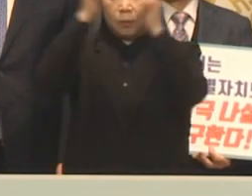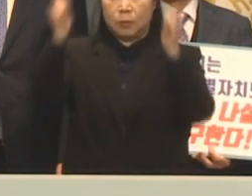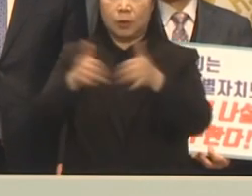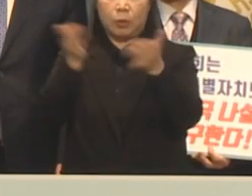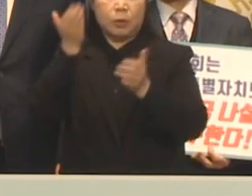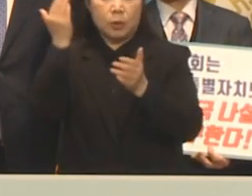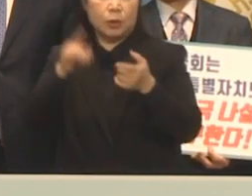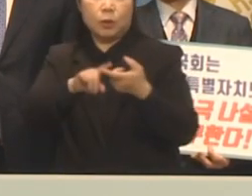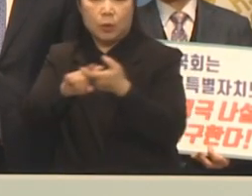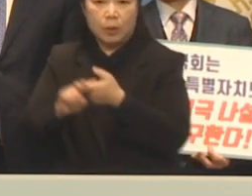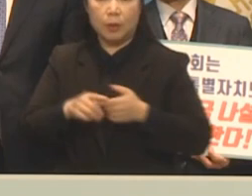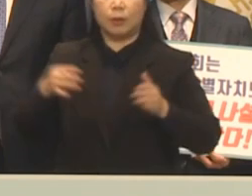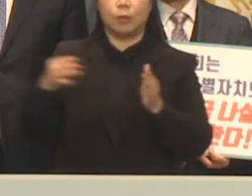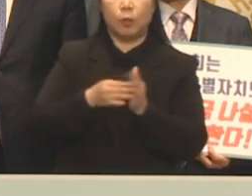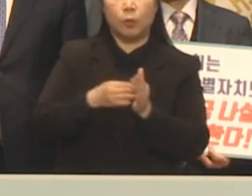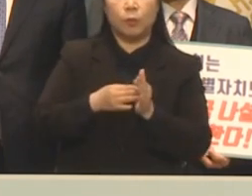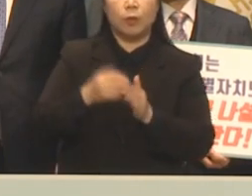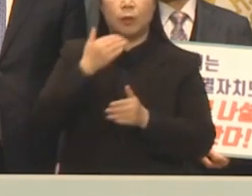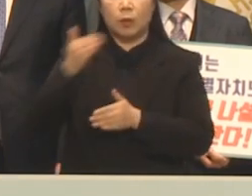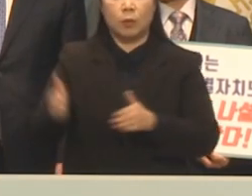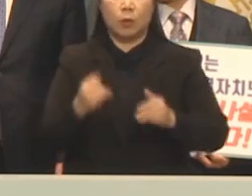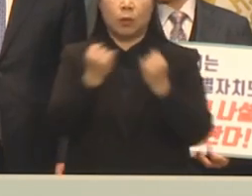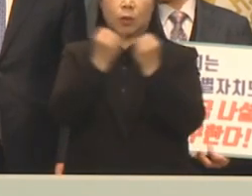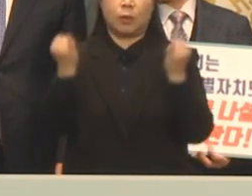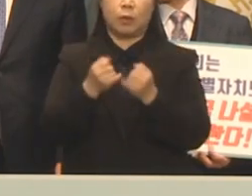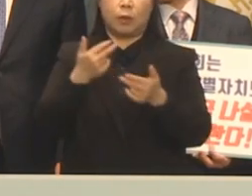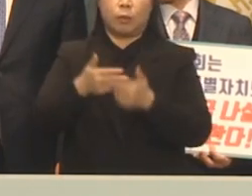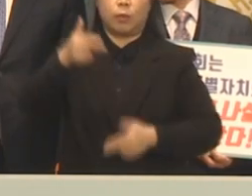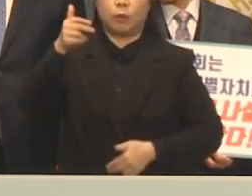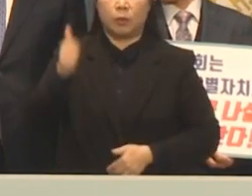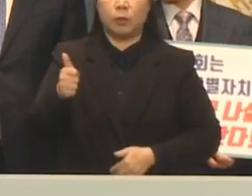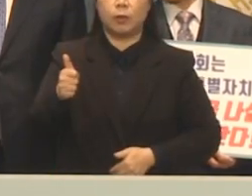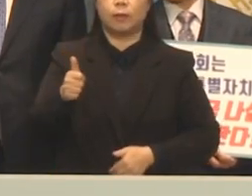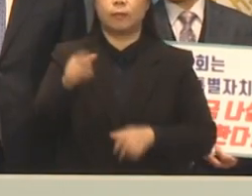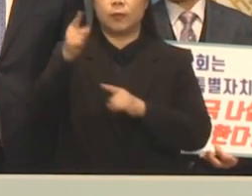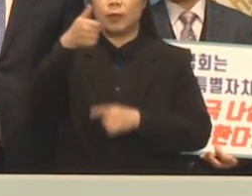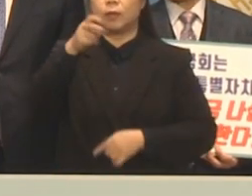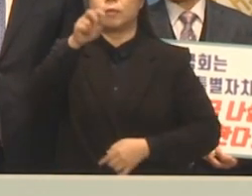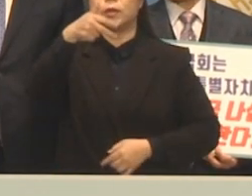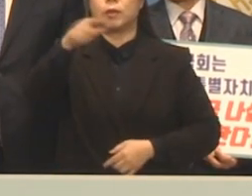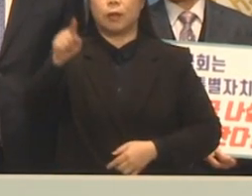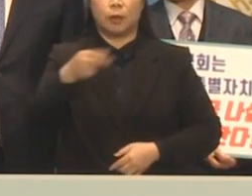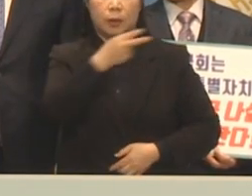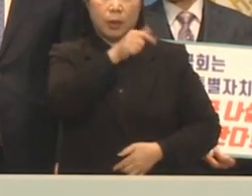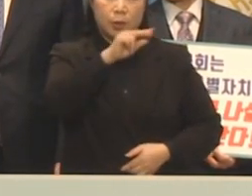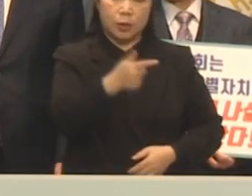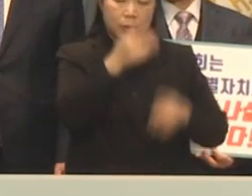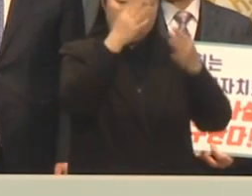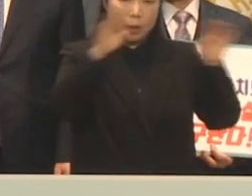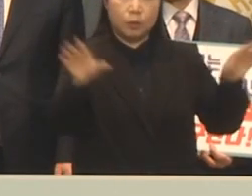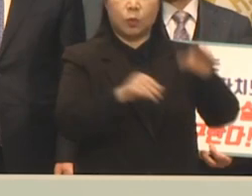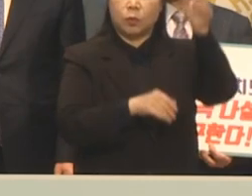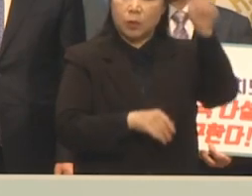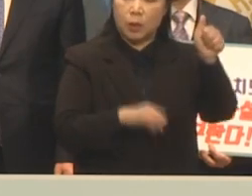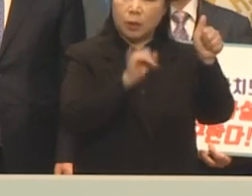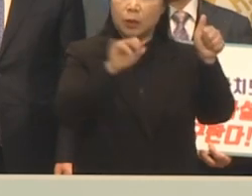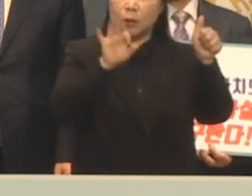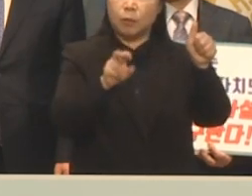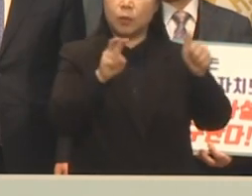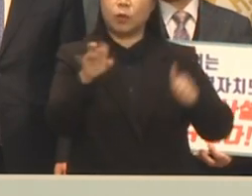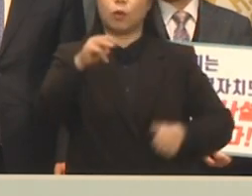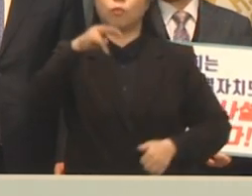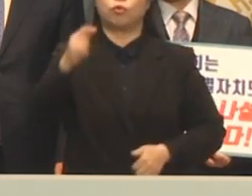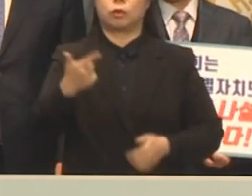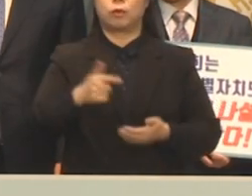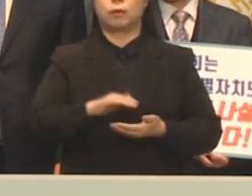지식연대, 사단법인 경기도 여성단체 협의회장 이금자, 대진대학교 총장